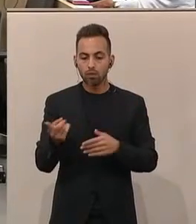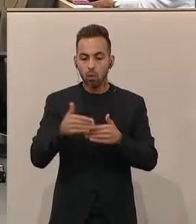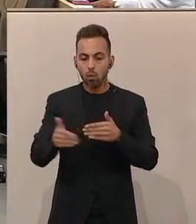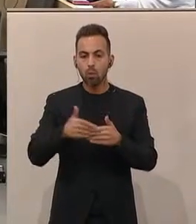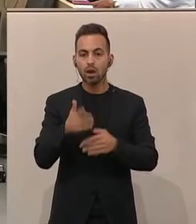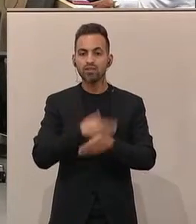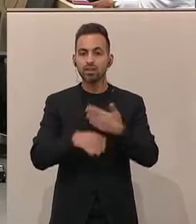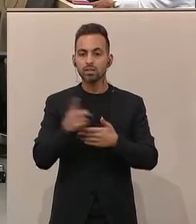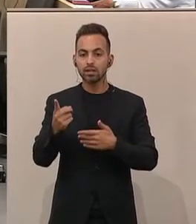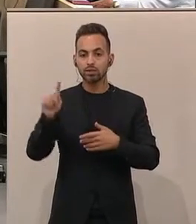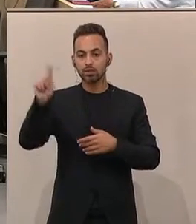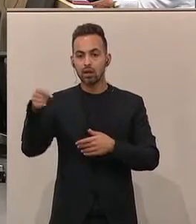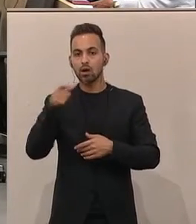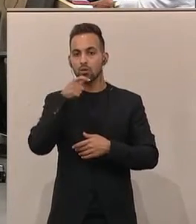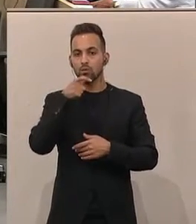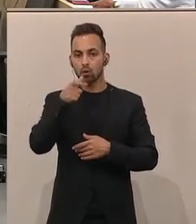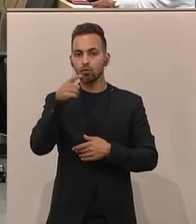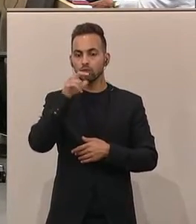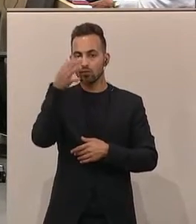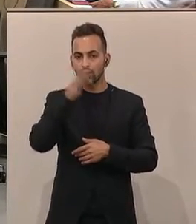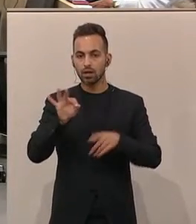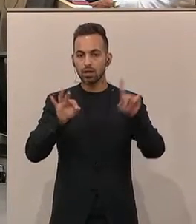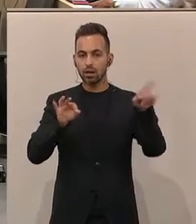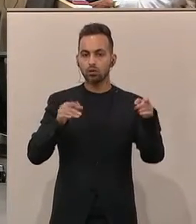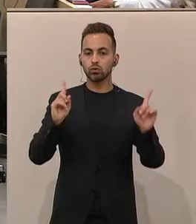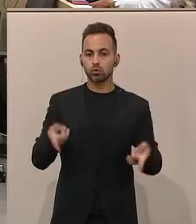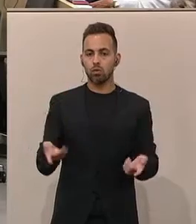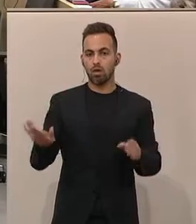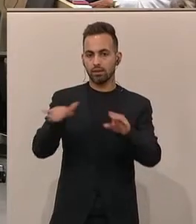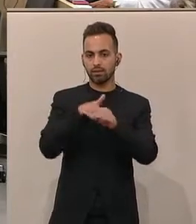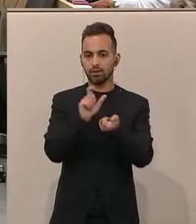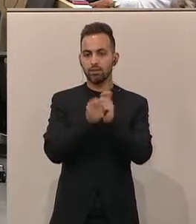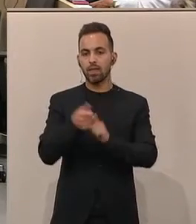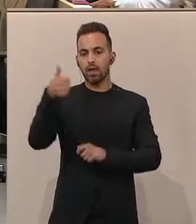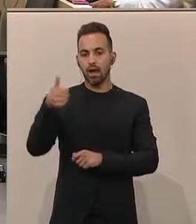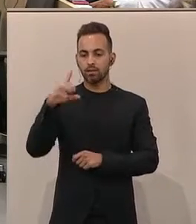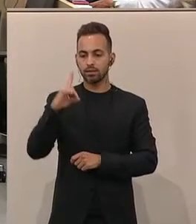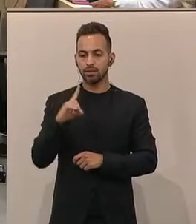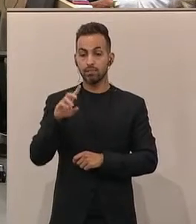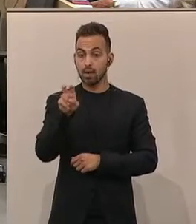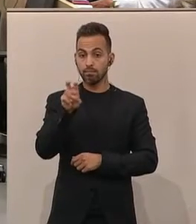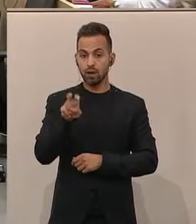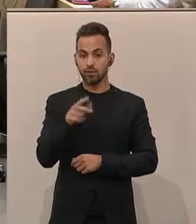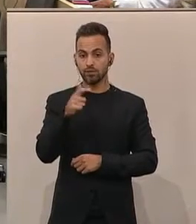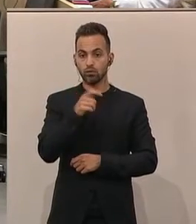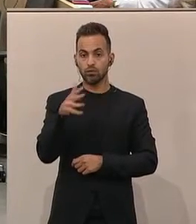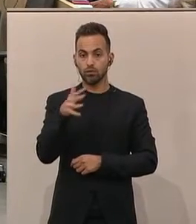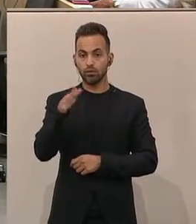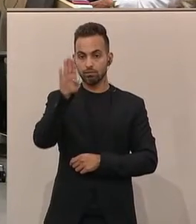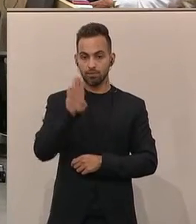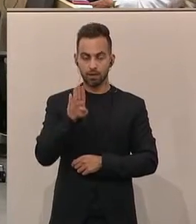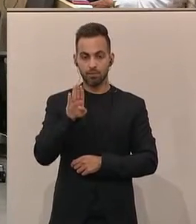vorübergehenden Invalidität, Klammer auf, Berufsunfähigkeit, Klammer zu, ersetzt. 1d, in den Paragraphen